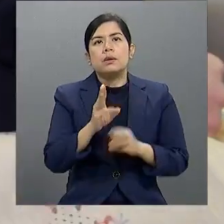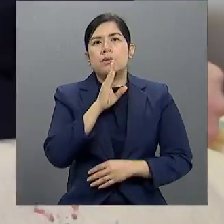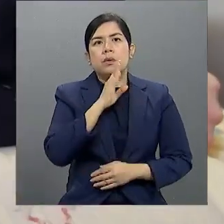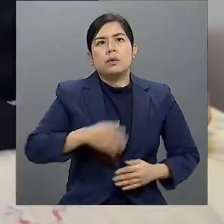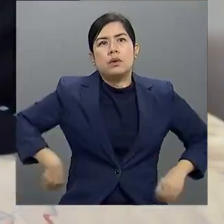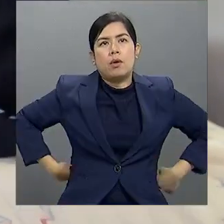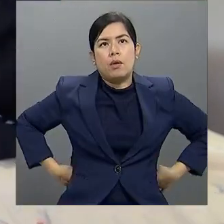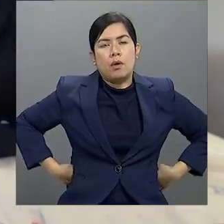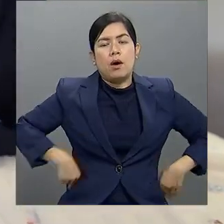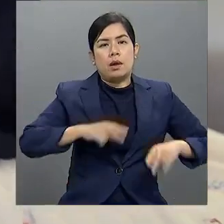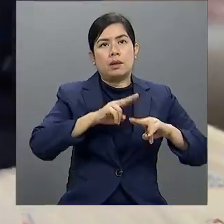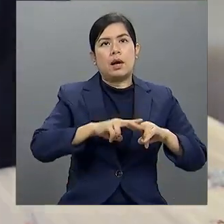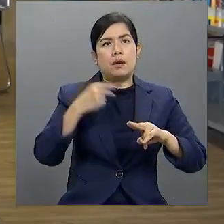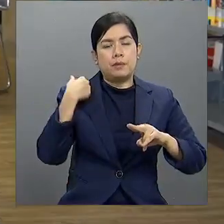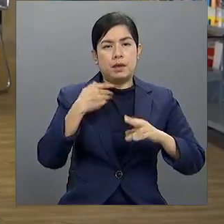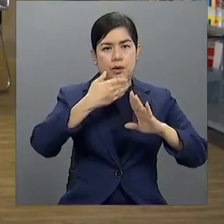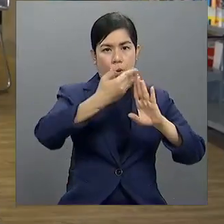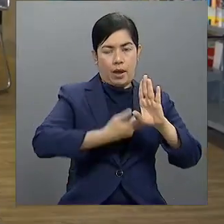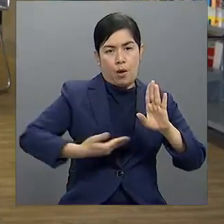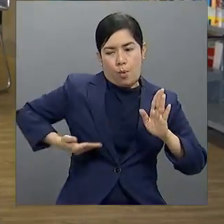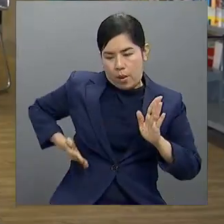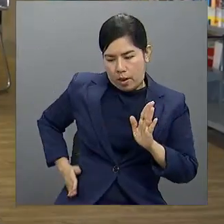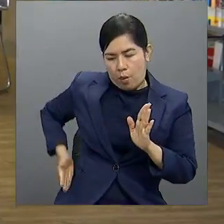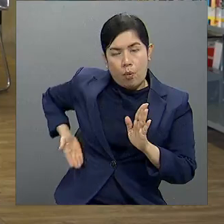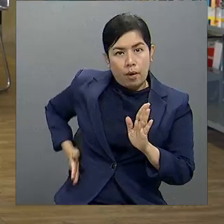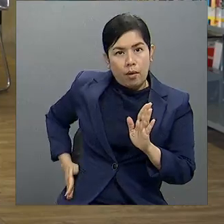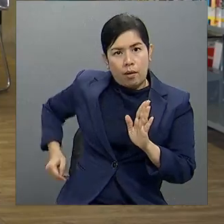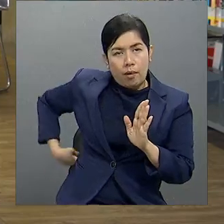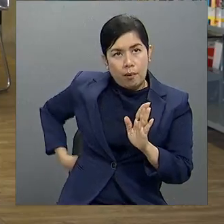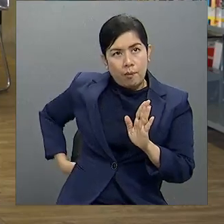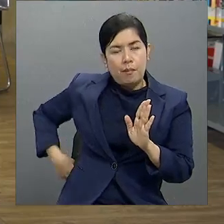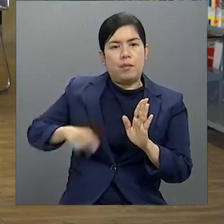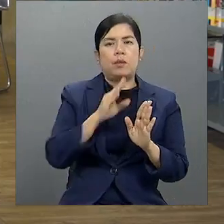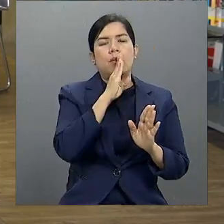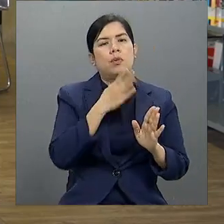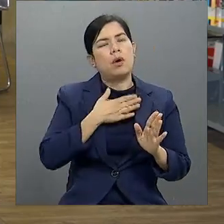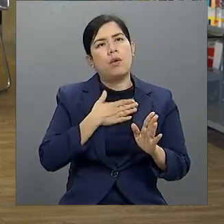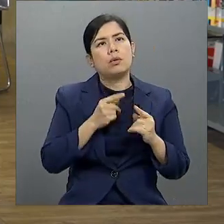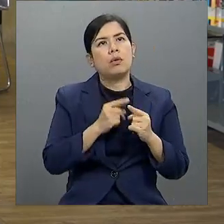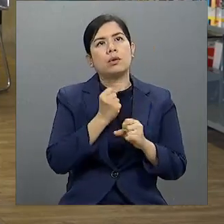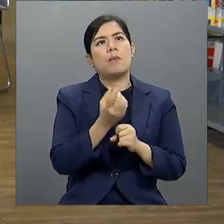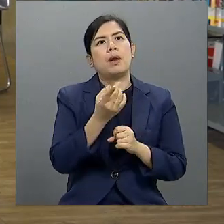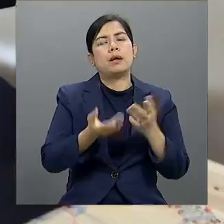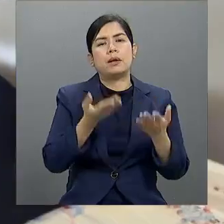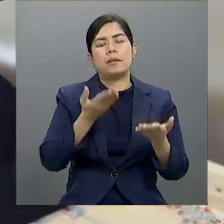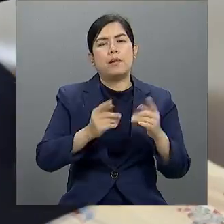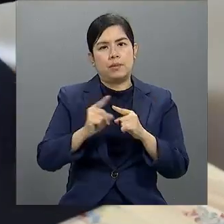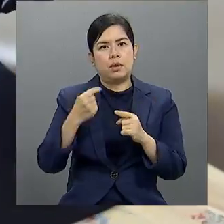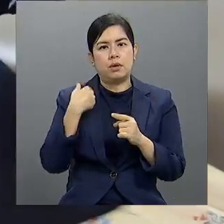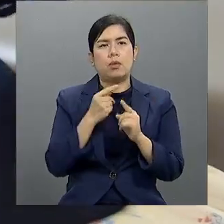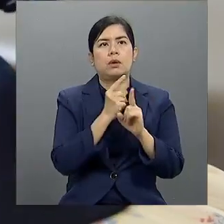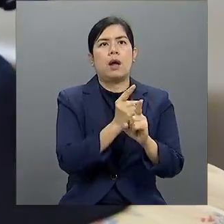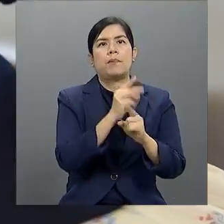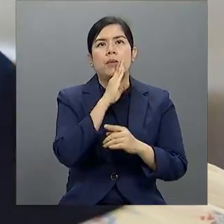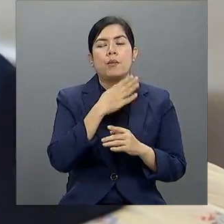จะมีส่วนโค้งตรงเอวใช่ไหมคะเราก็อยากให้เวลาทำกิจอิริยาบถอะไรก็ตามคงรูปนั้นไว ้ ถ้างั้นเวลานั่งรถถ้าร